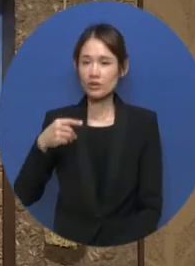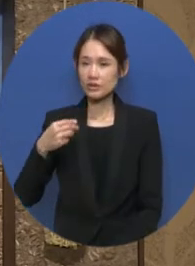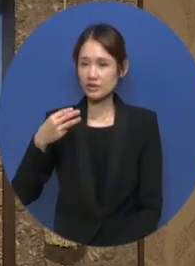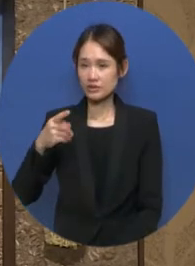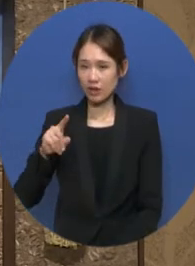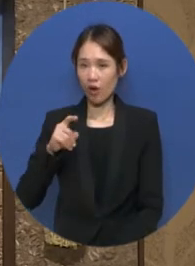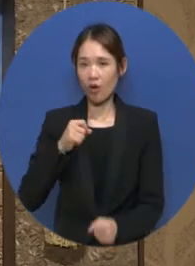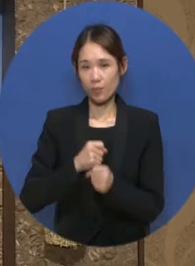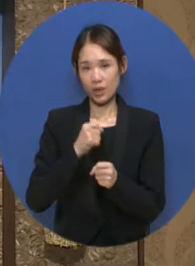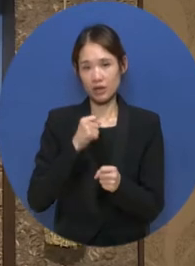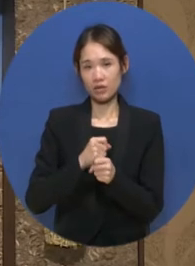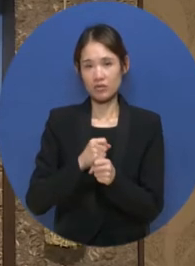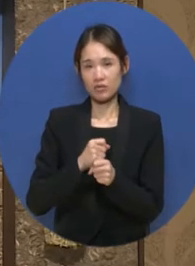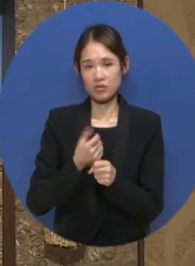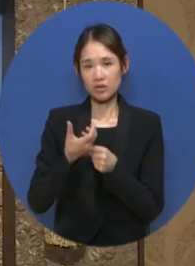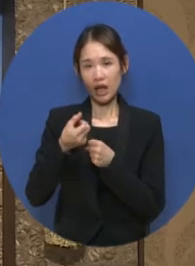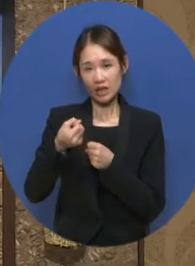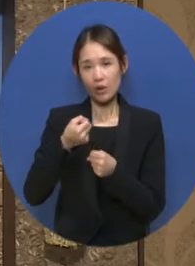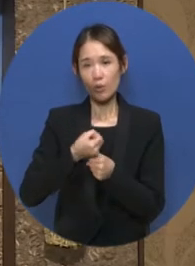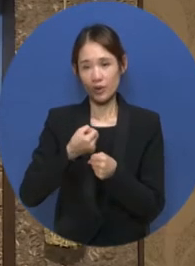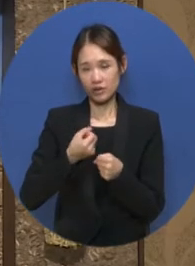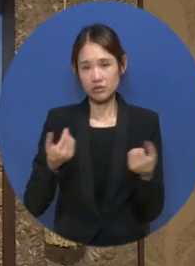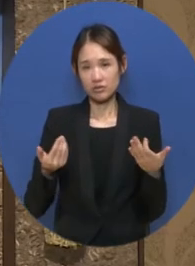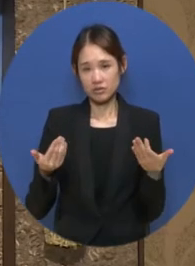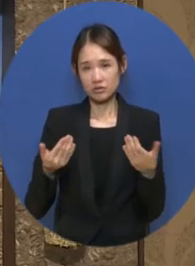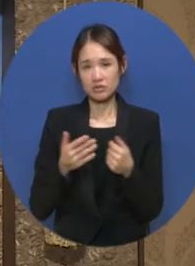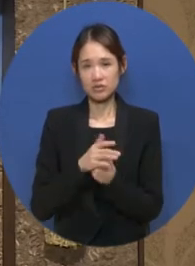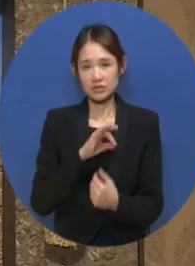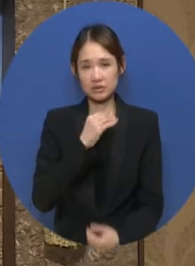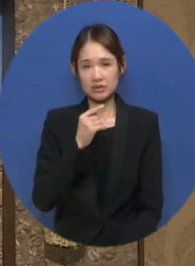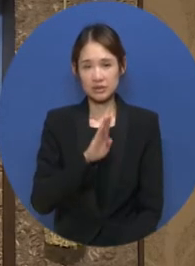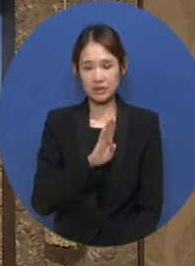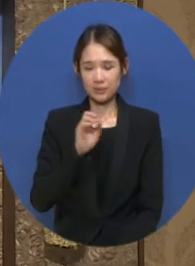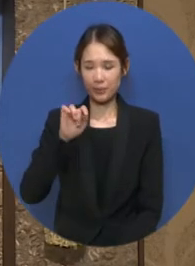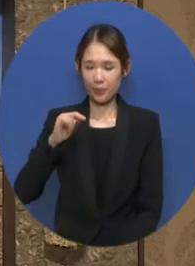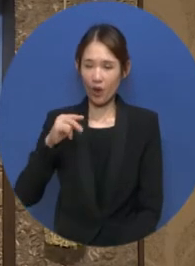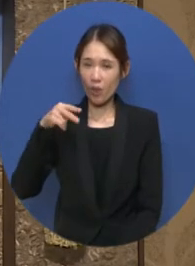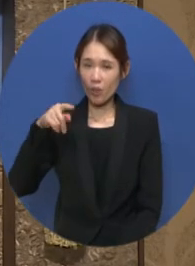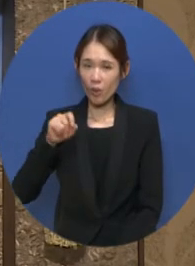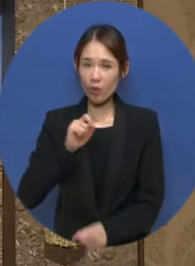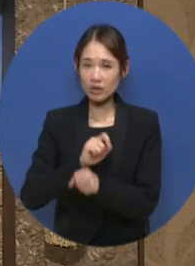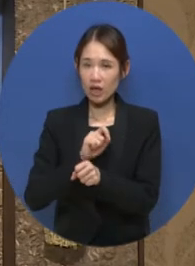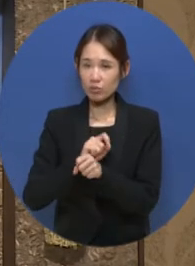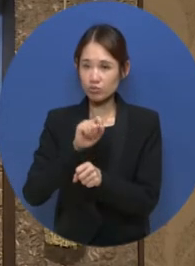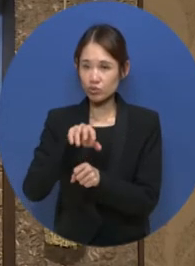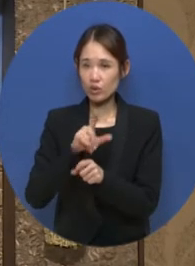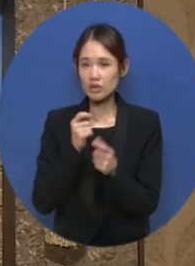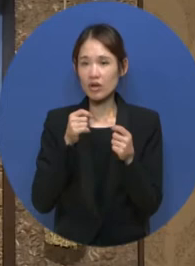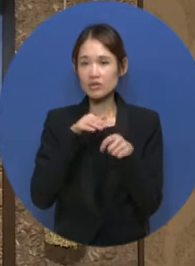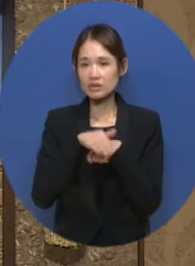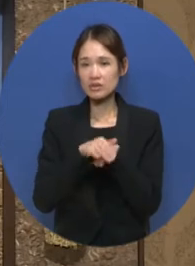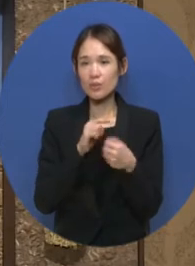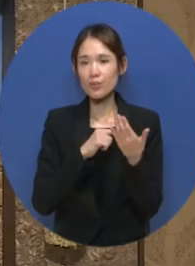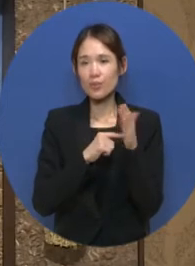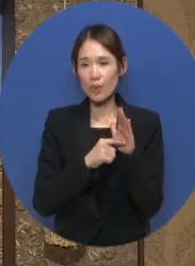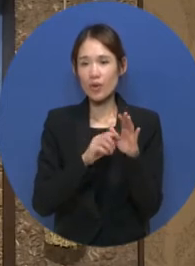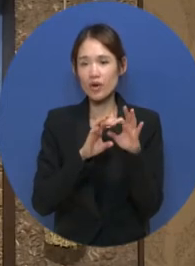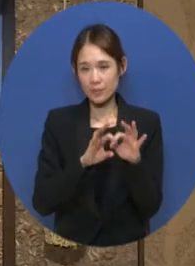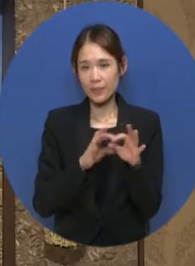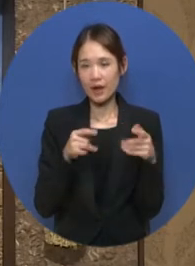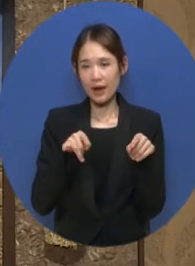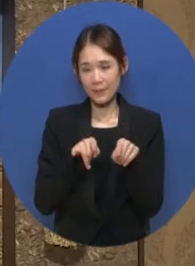해서 이 뭐 턴까지 도 사실은 겸 면 동사무소 라든지 이런 쪽으로 제 배포를 해서 이제 부착하도록 하는 작업들을 함께